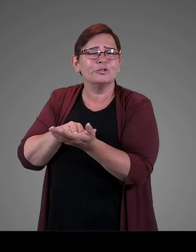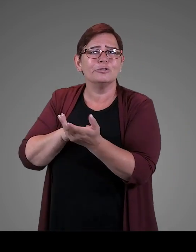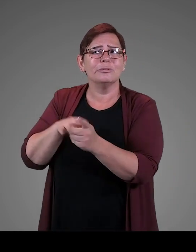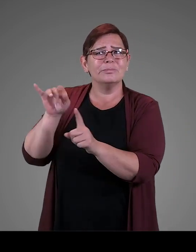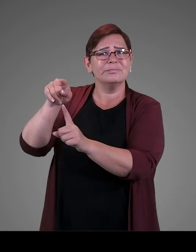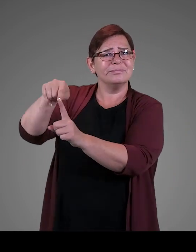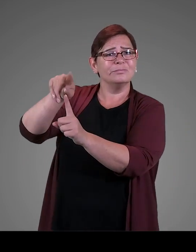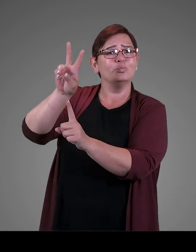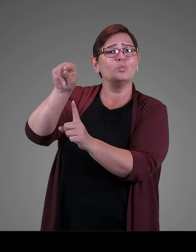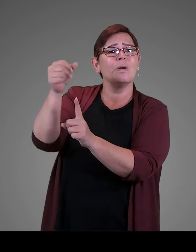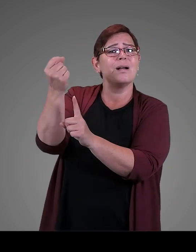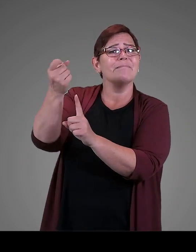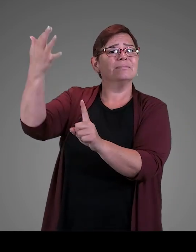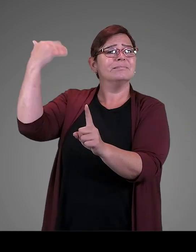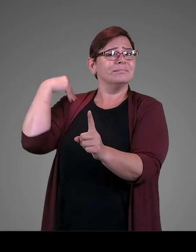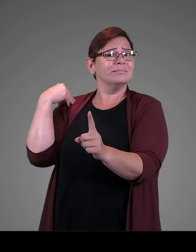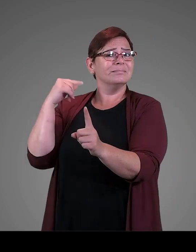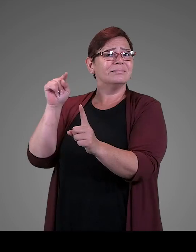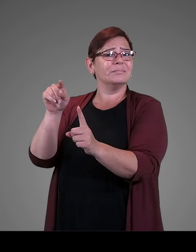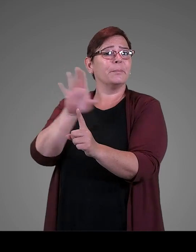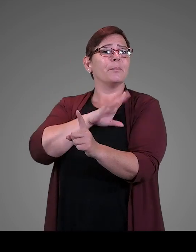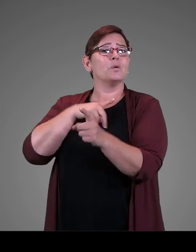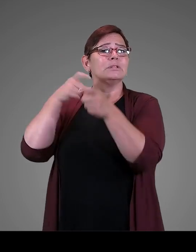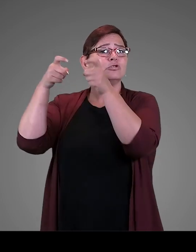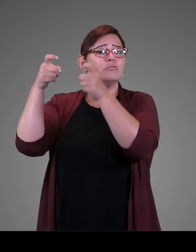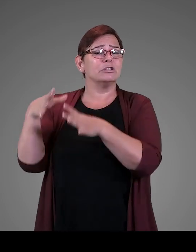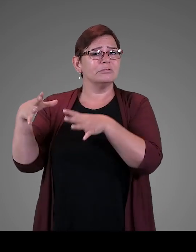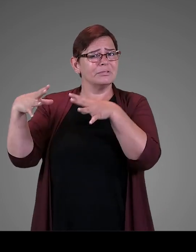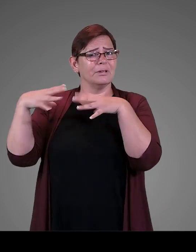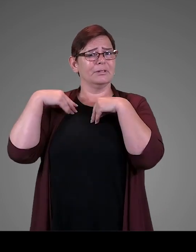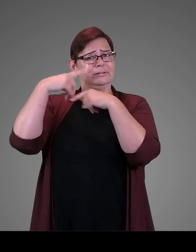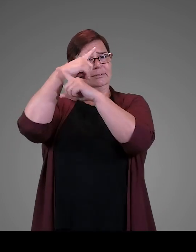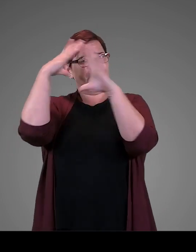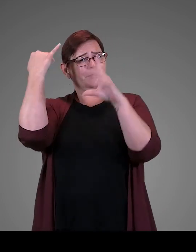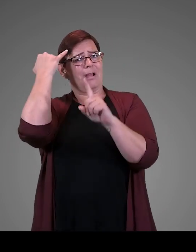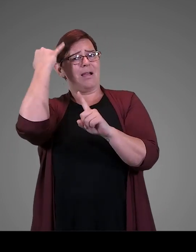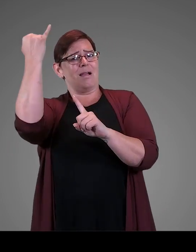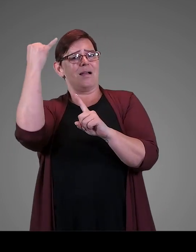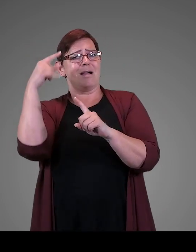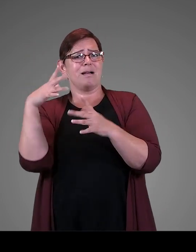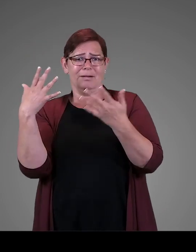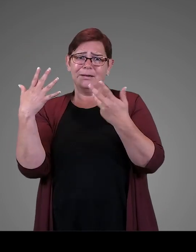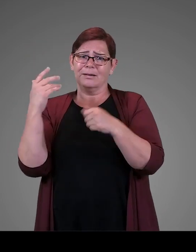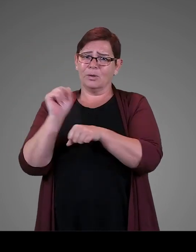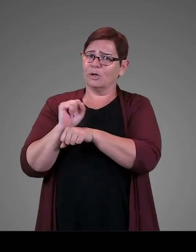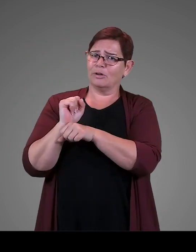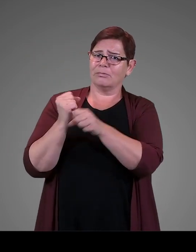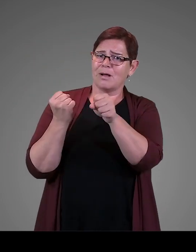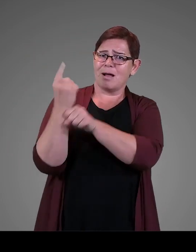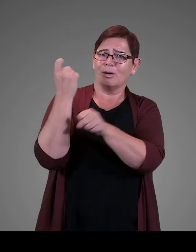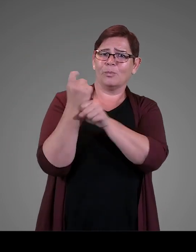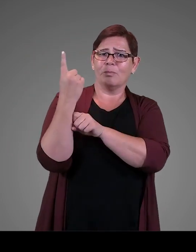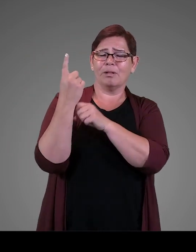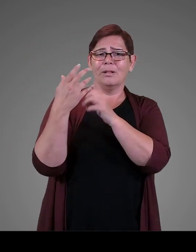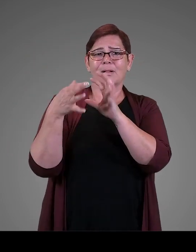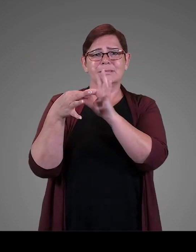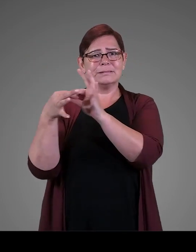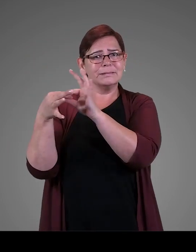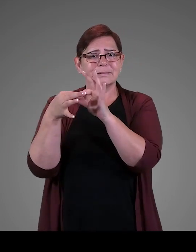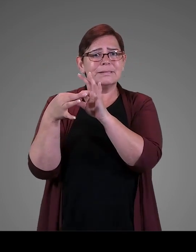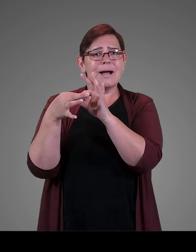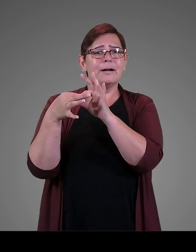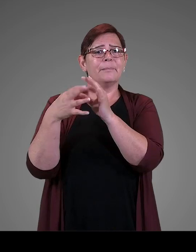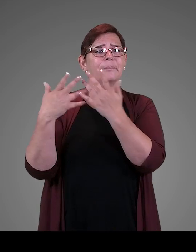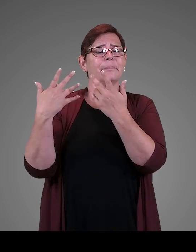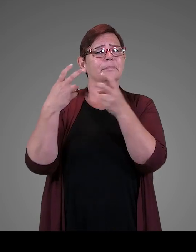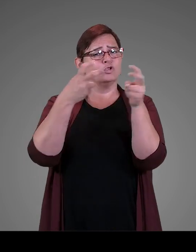le plaisir d'être dans un centre d'artistes où le conseil d'administration a accepté en 2011 le